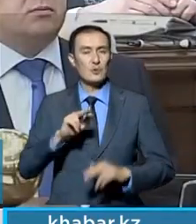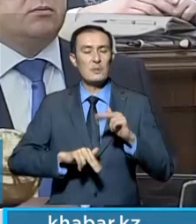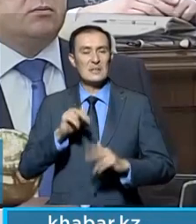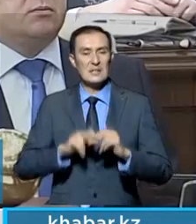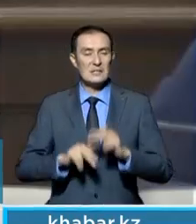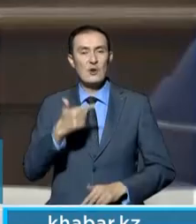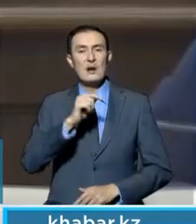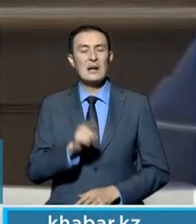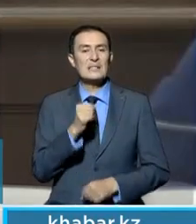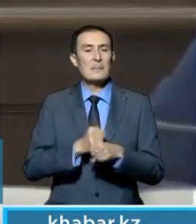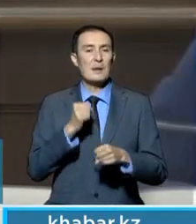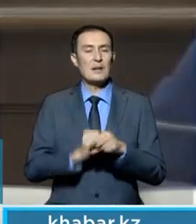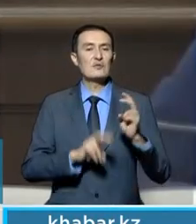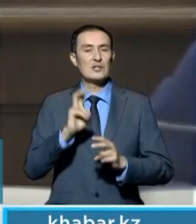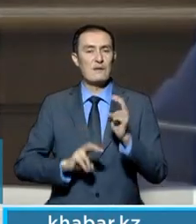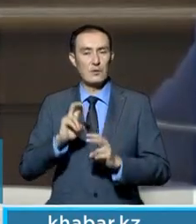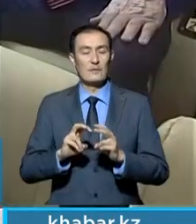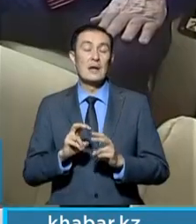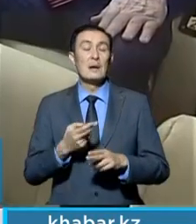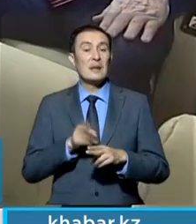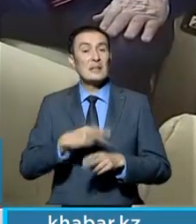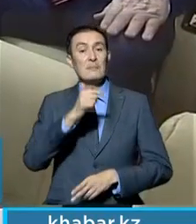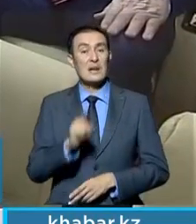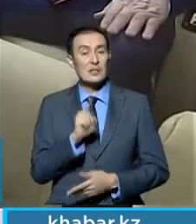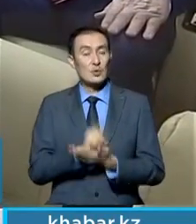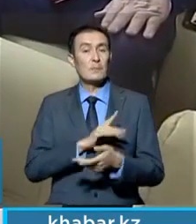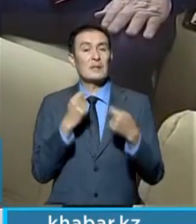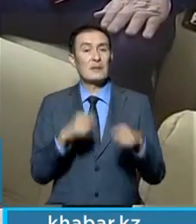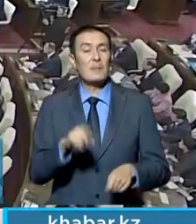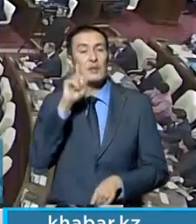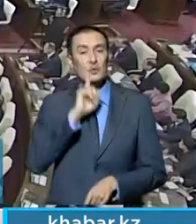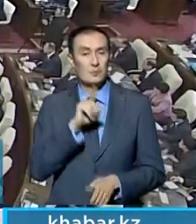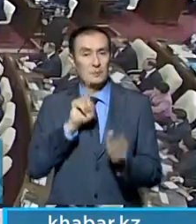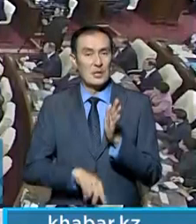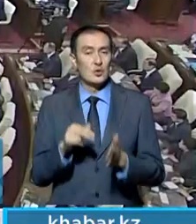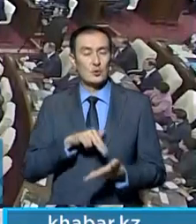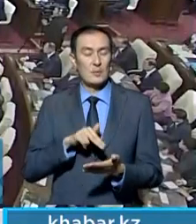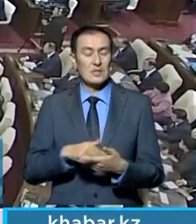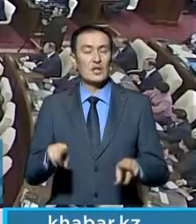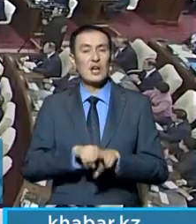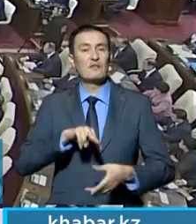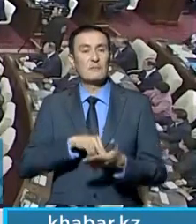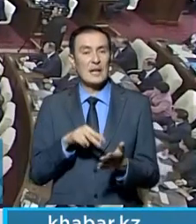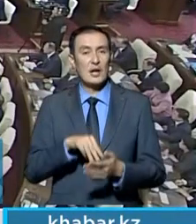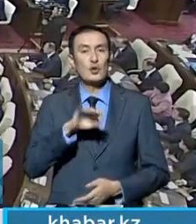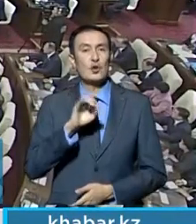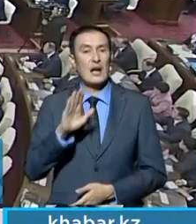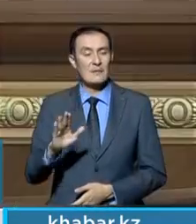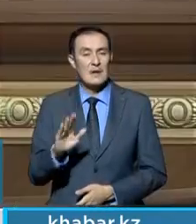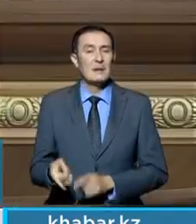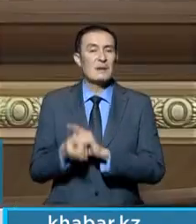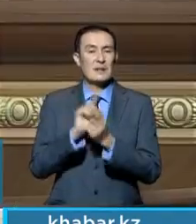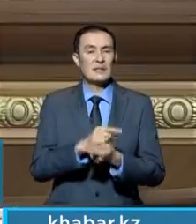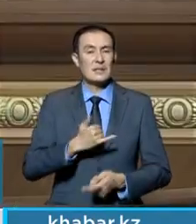строительству газоперерабатывающих заводов. При этом газ должен продаваться по доступным ценам. Кроме того, в планах Касым-Жомарта Токаева